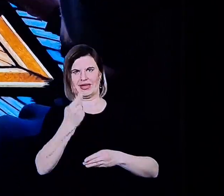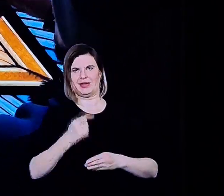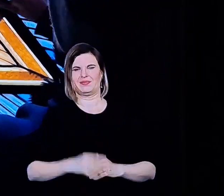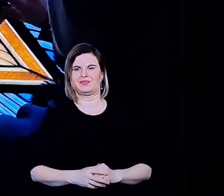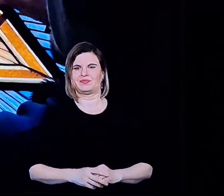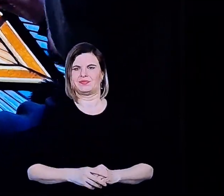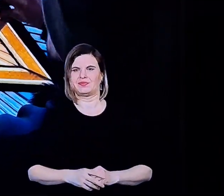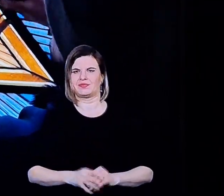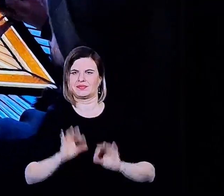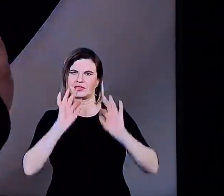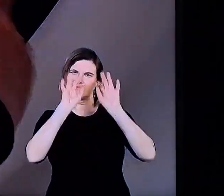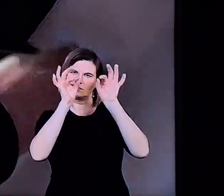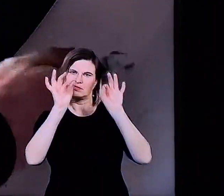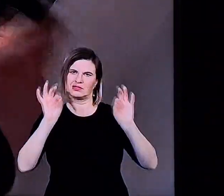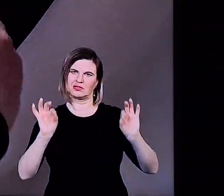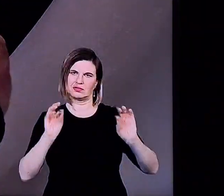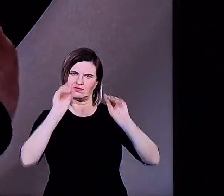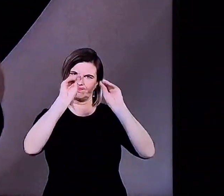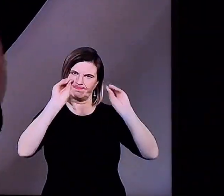teda matičky a natřeme.